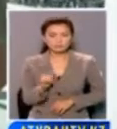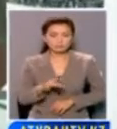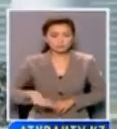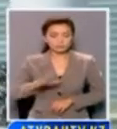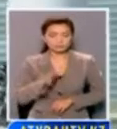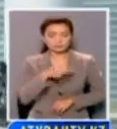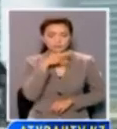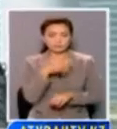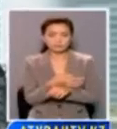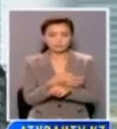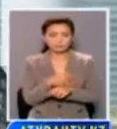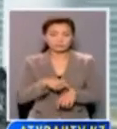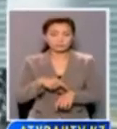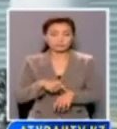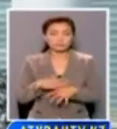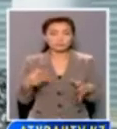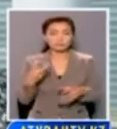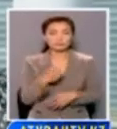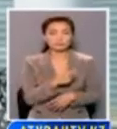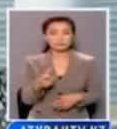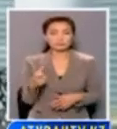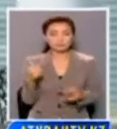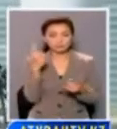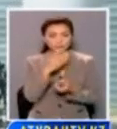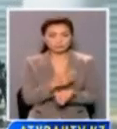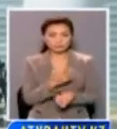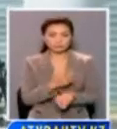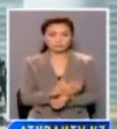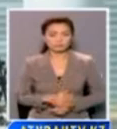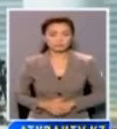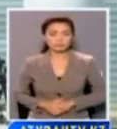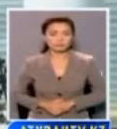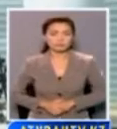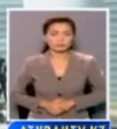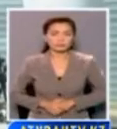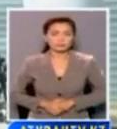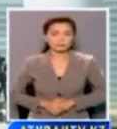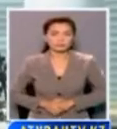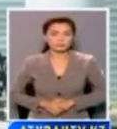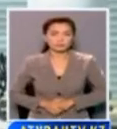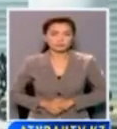к административной ответственности более 300 человек. Это те люди, которые